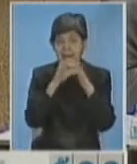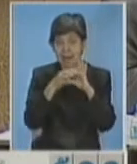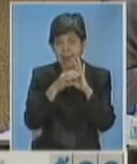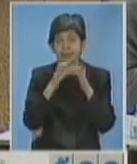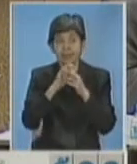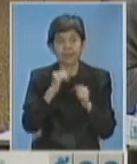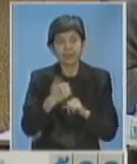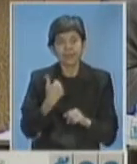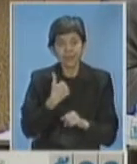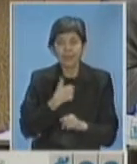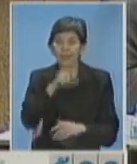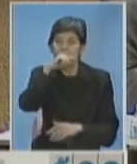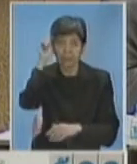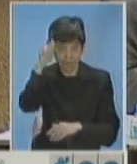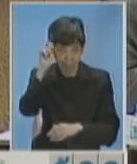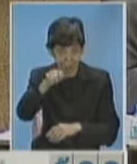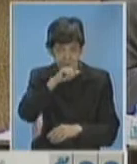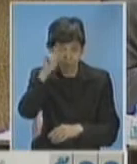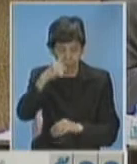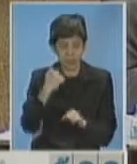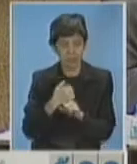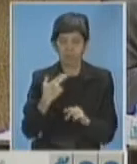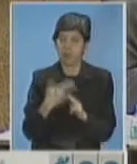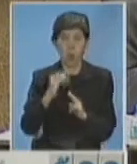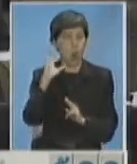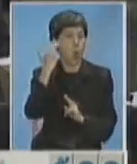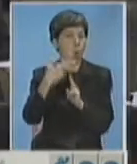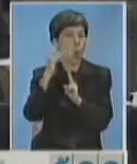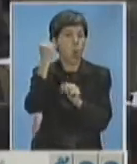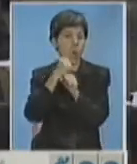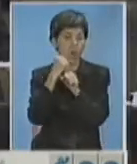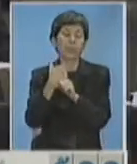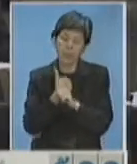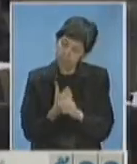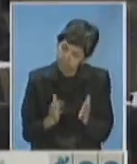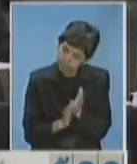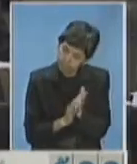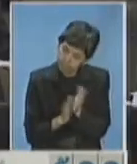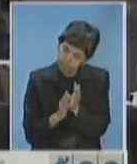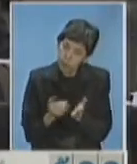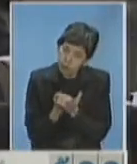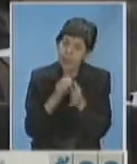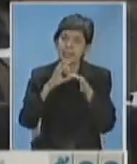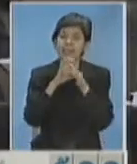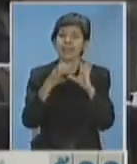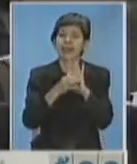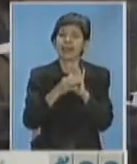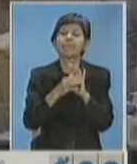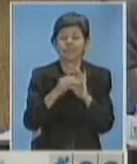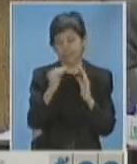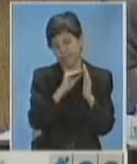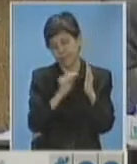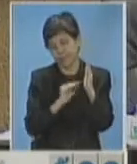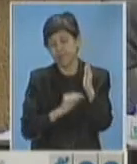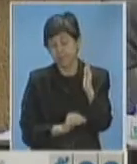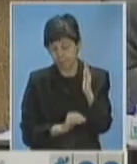อนนี้น้องเนรัชนกนะคะได้แชมป์โลกเนี่ยค่ะก็ควรจะได้ไปสนับสนุนกีฬาที่อยู่ในพื้นที่นะคะน